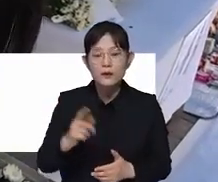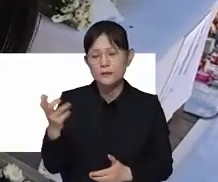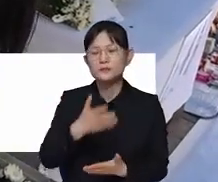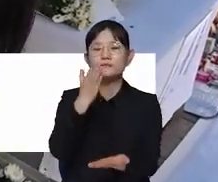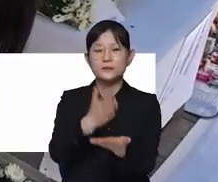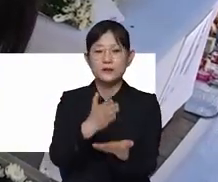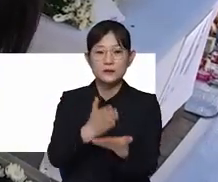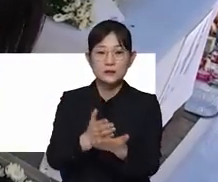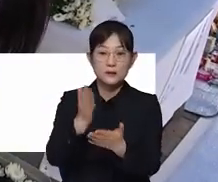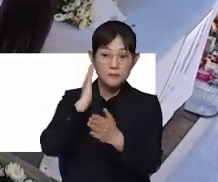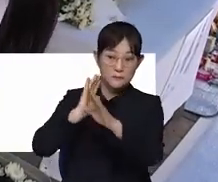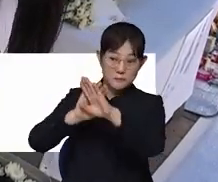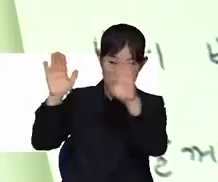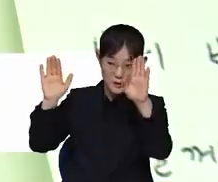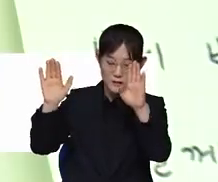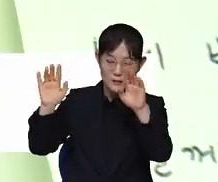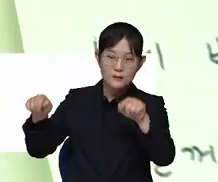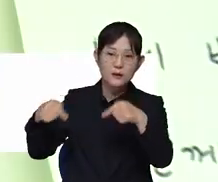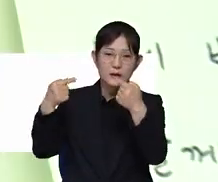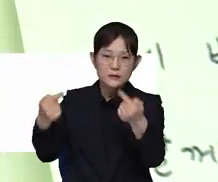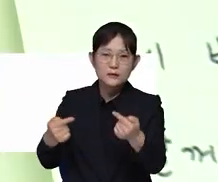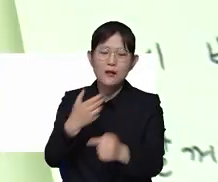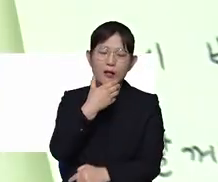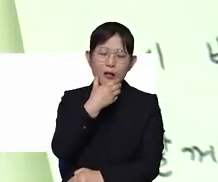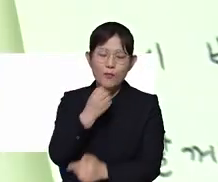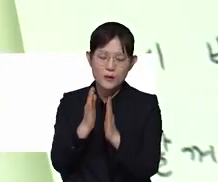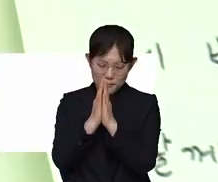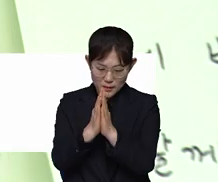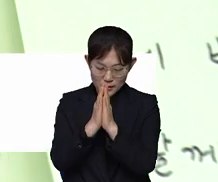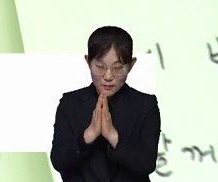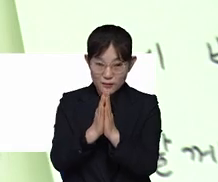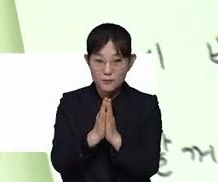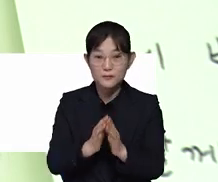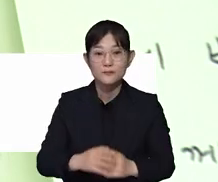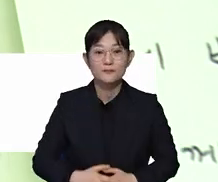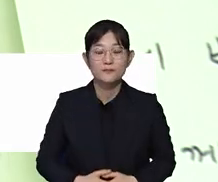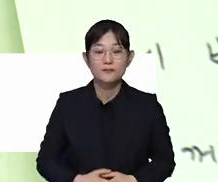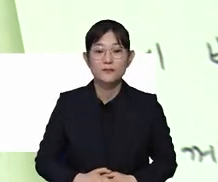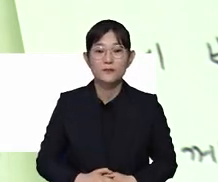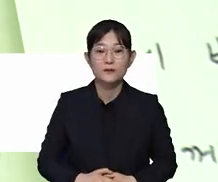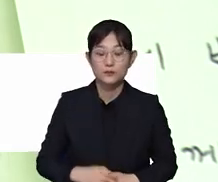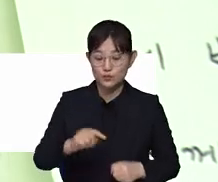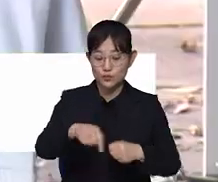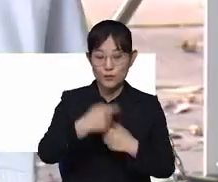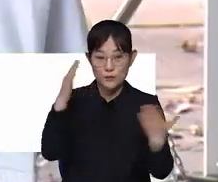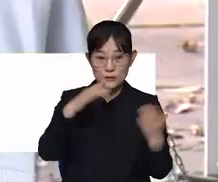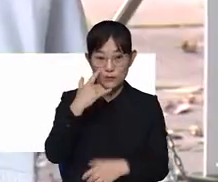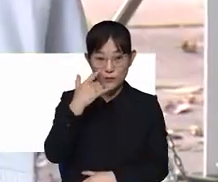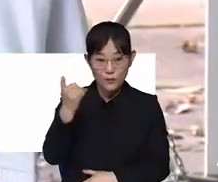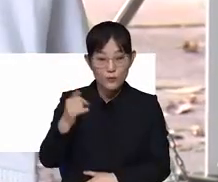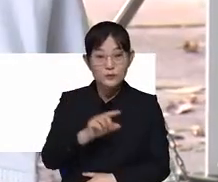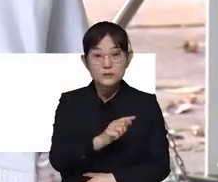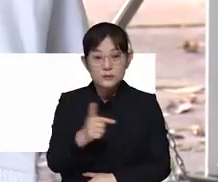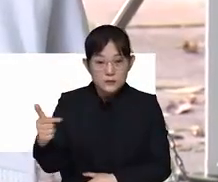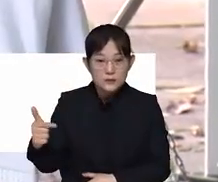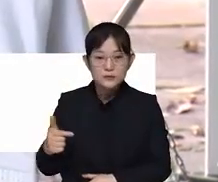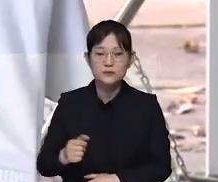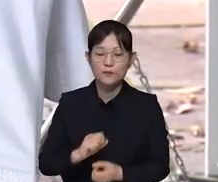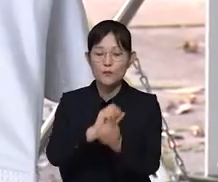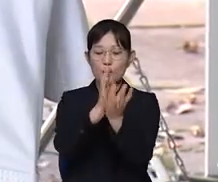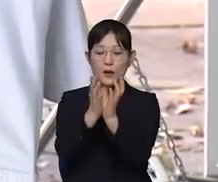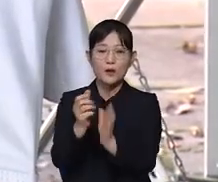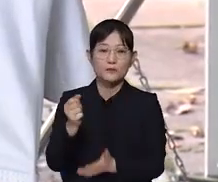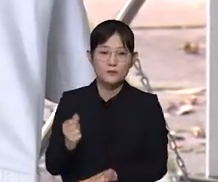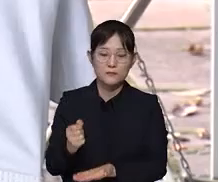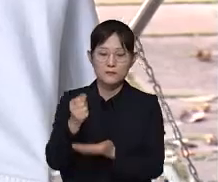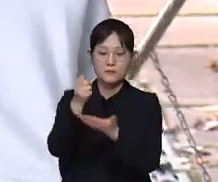하늘에선 행복하길 바라는 애도의 쪽지들로 채워졌습니다. 초등생 자녀를 둔 가족들은 한 손에 국화를 들고